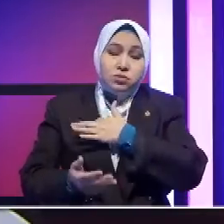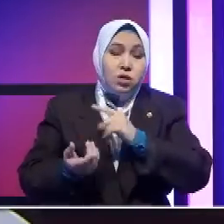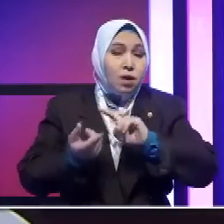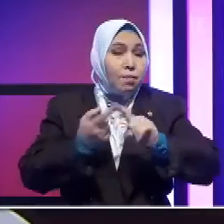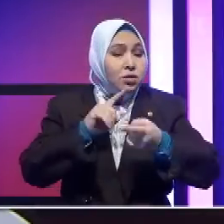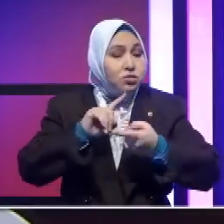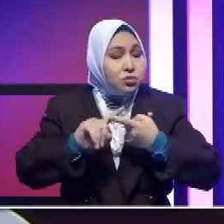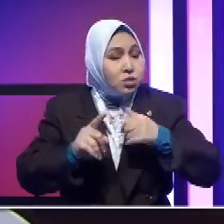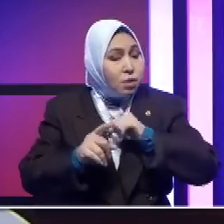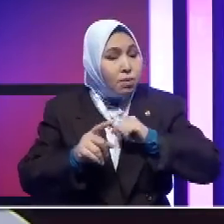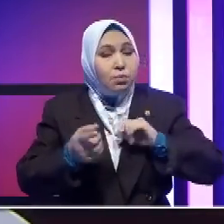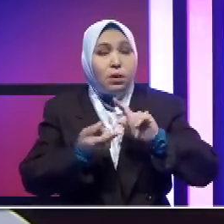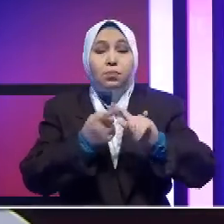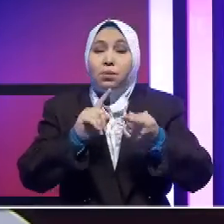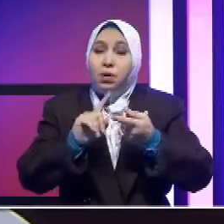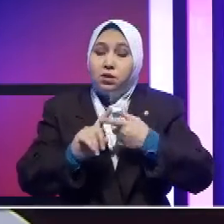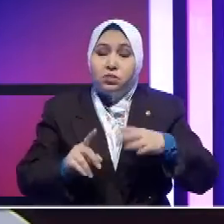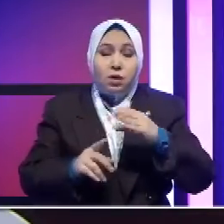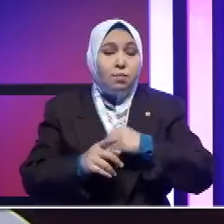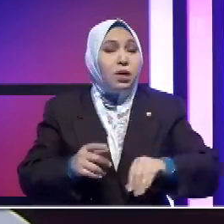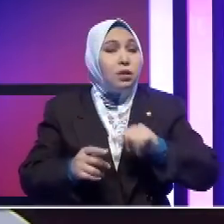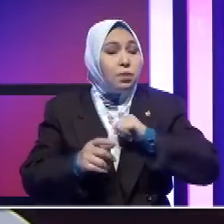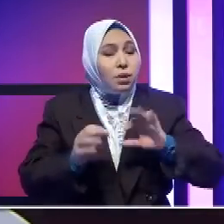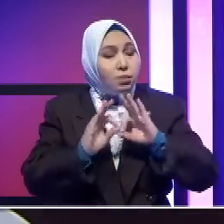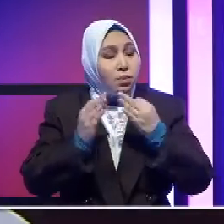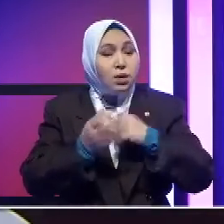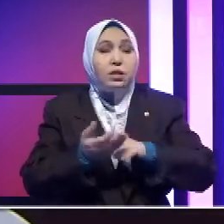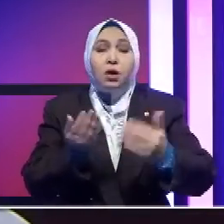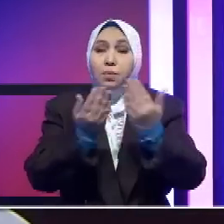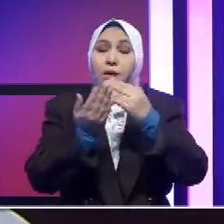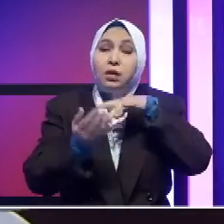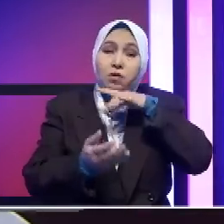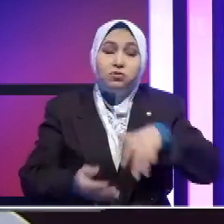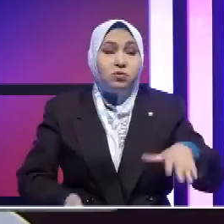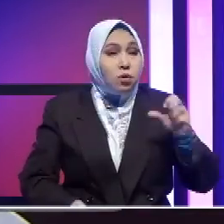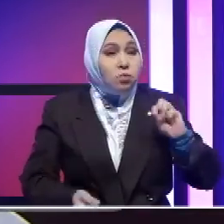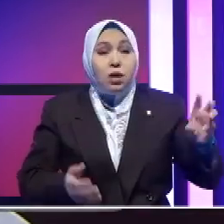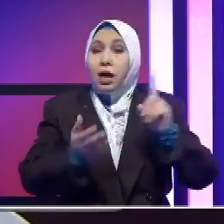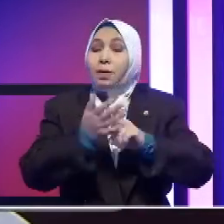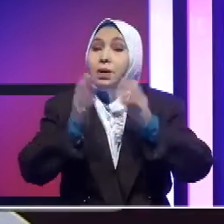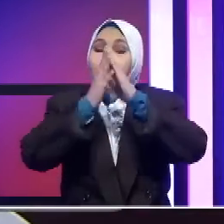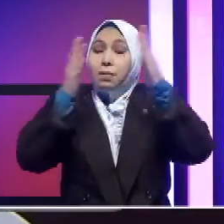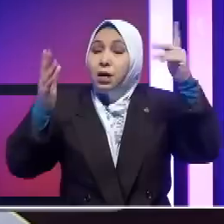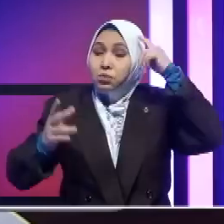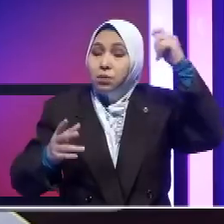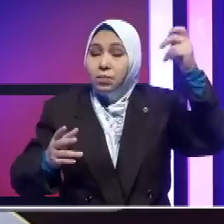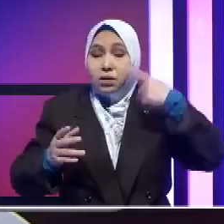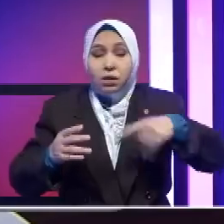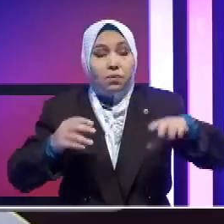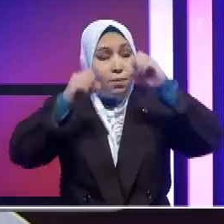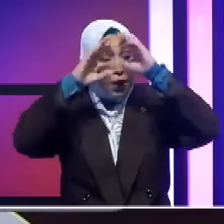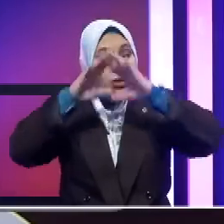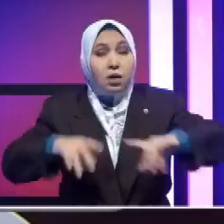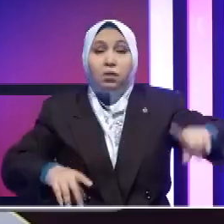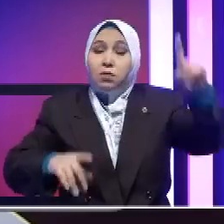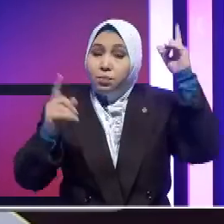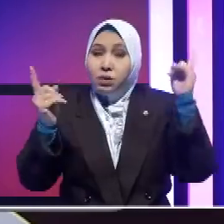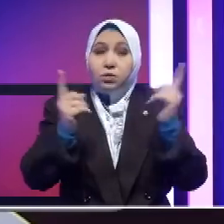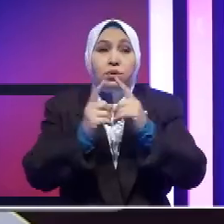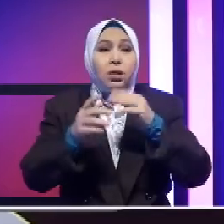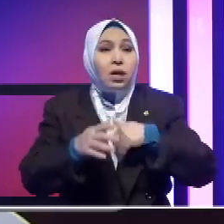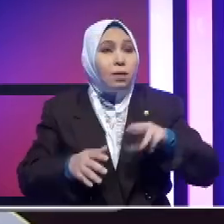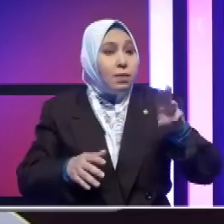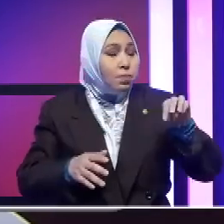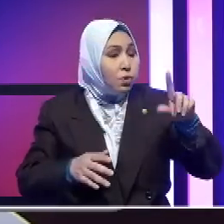ورسوله. اللهم صل على سيدنا محمد وعلى آله وصحبه أجمعين. أما بعد، apa khabar tuan-tuan dan puan yang dirahmati Allah sekalian. Kita bertemu dalam My Quran Time,